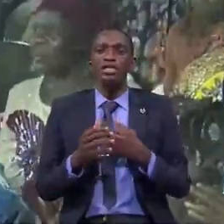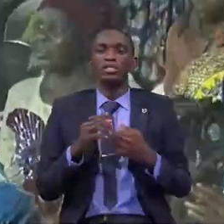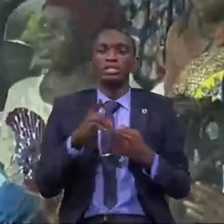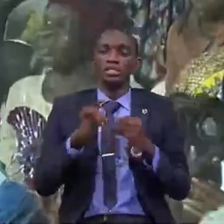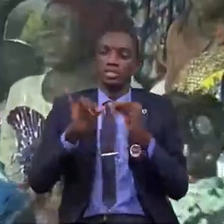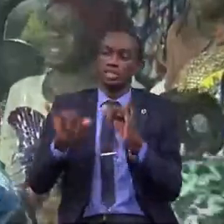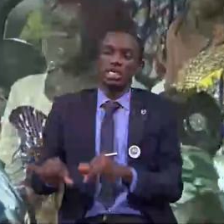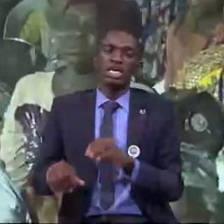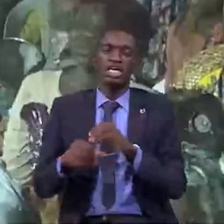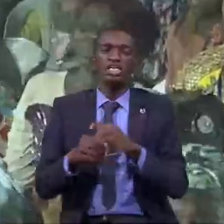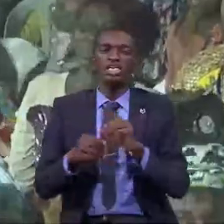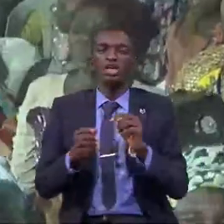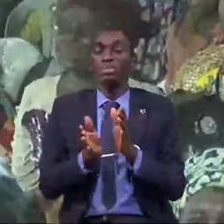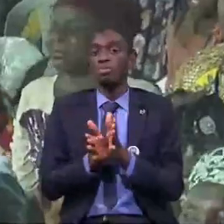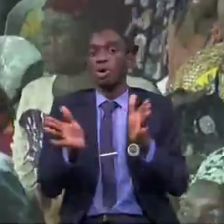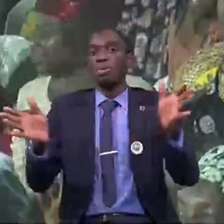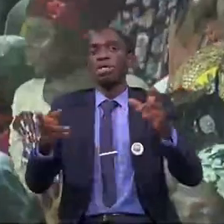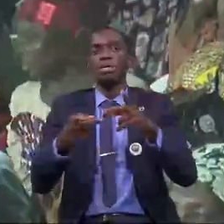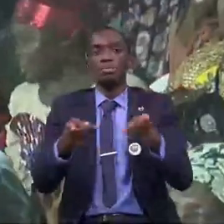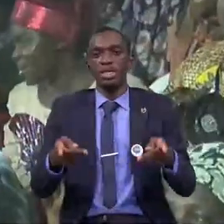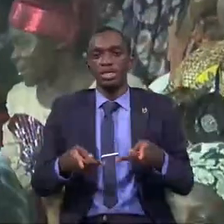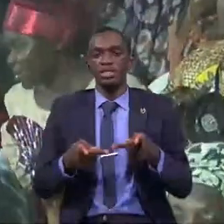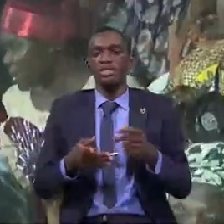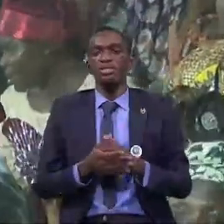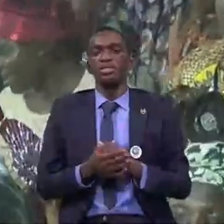Donc, n'importe où vous êtes,